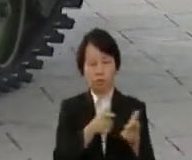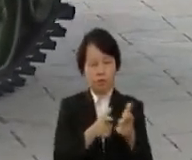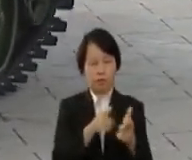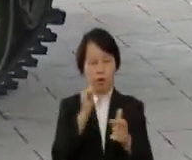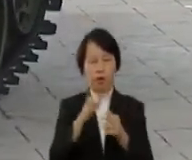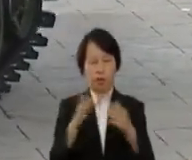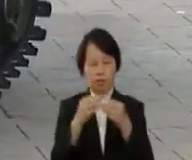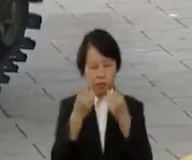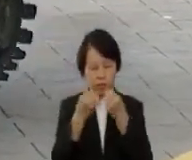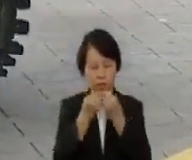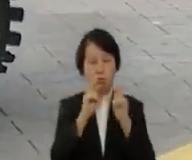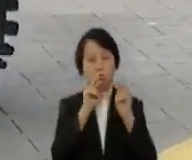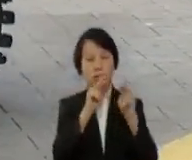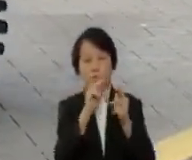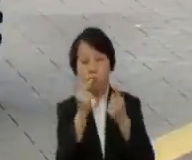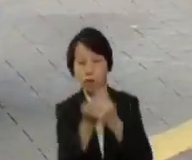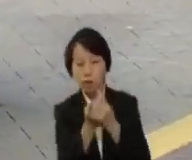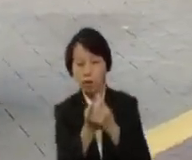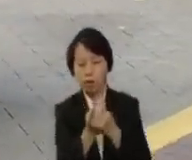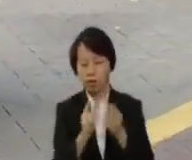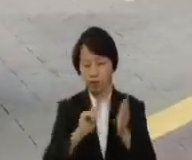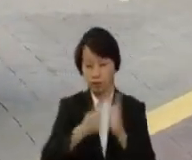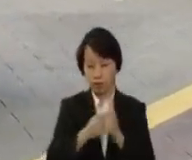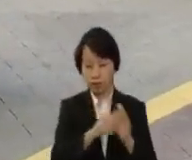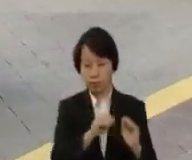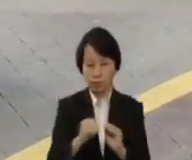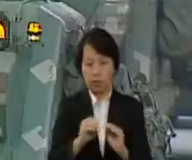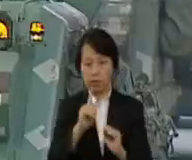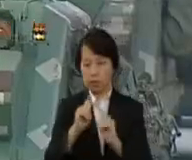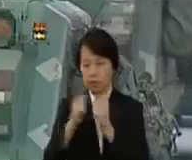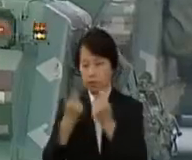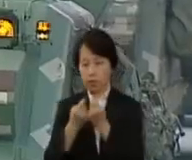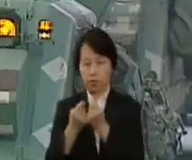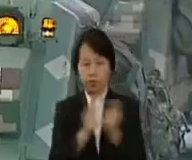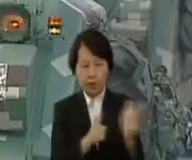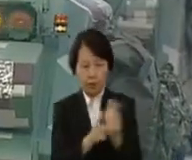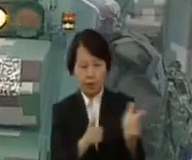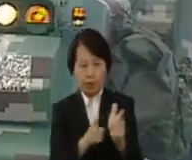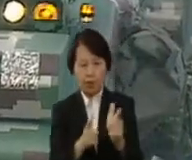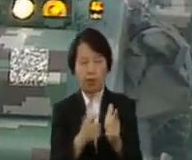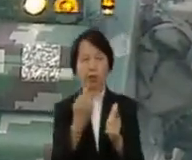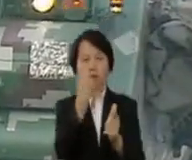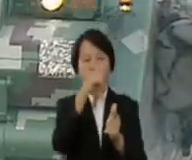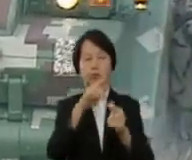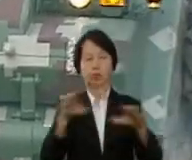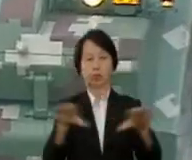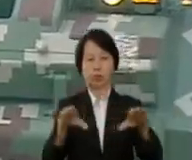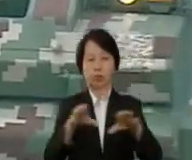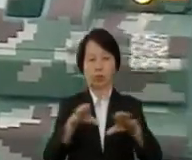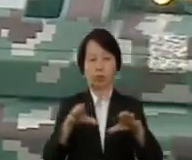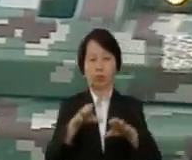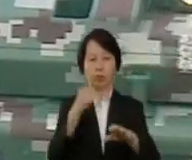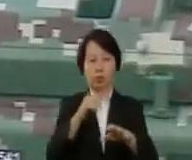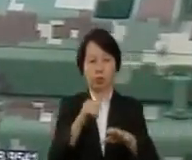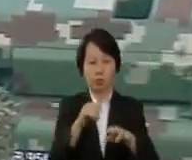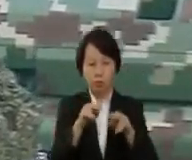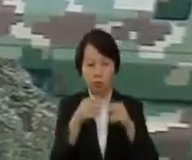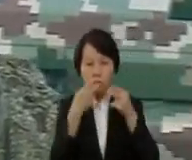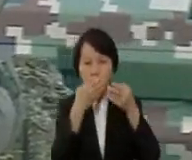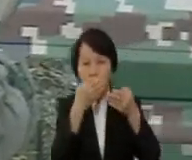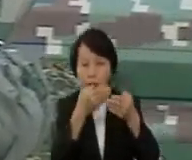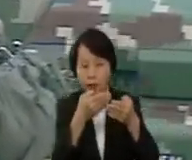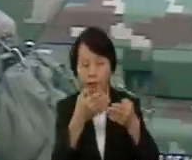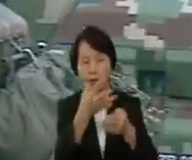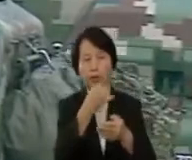membuat perkiraan keadaan dan mengatur gerakkan satu tim combat mechanized untuk melaksanakan tinjauan rapat,